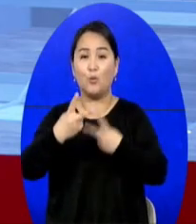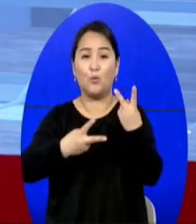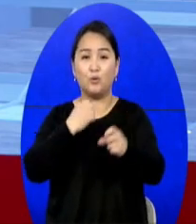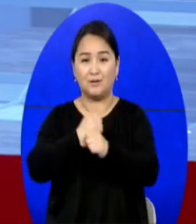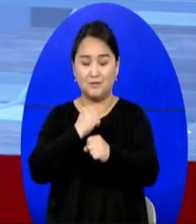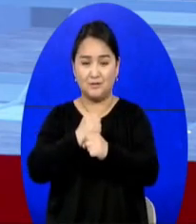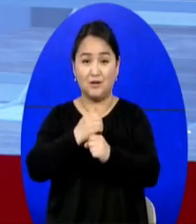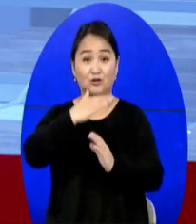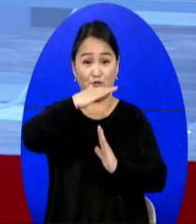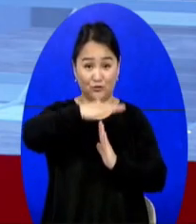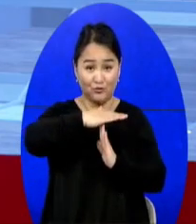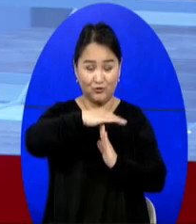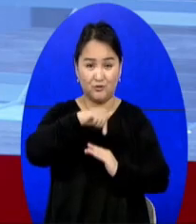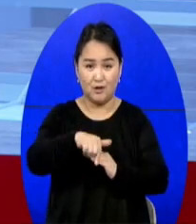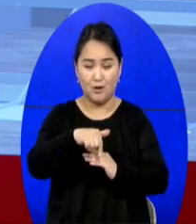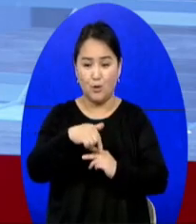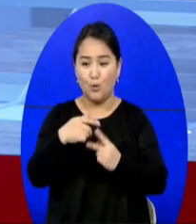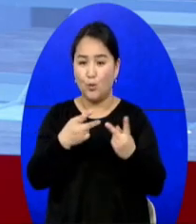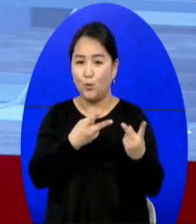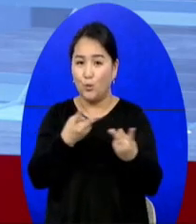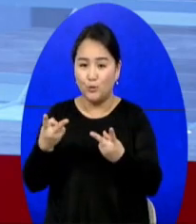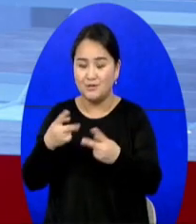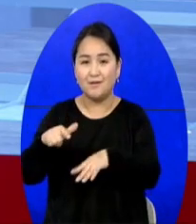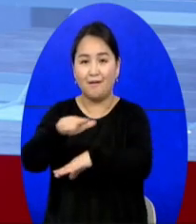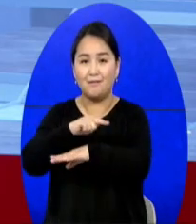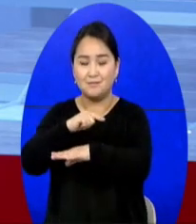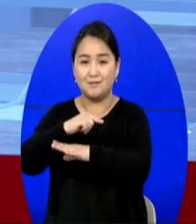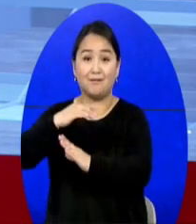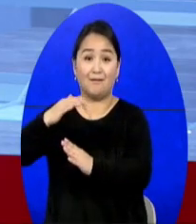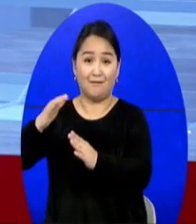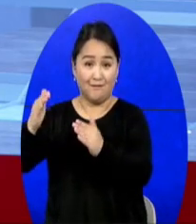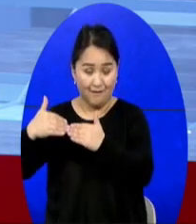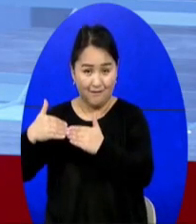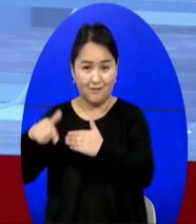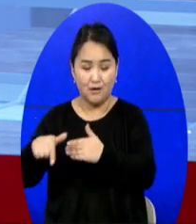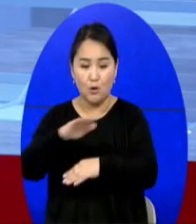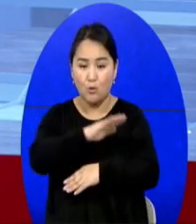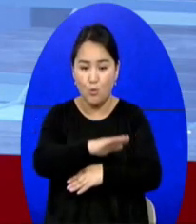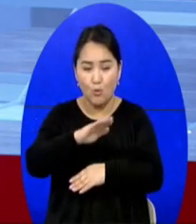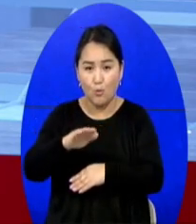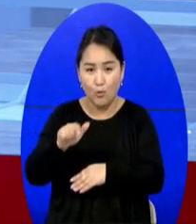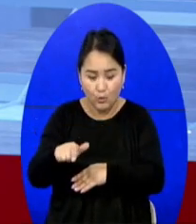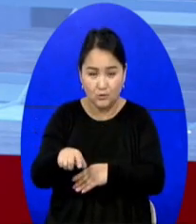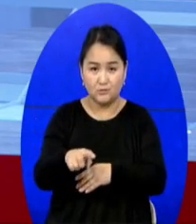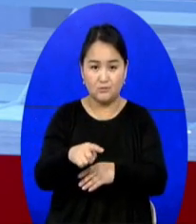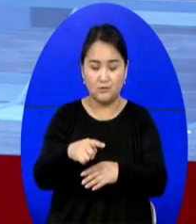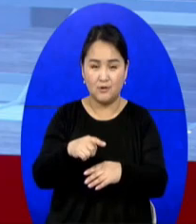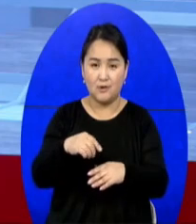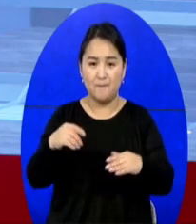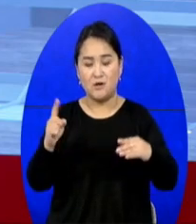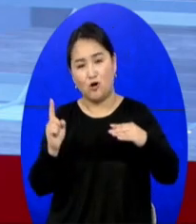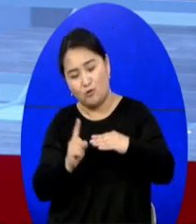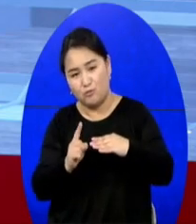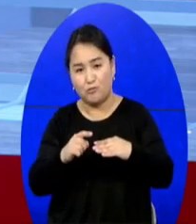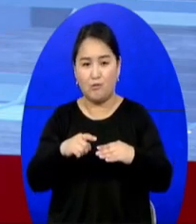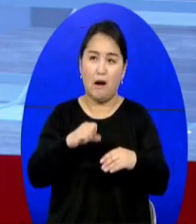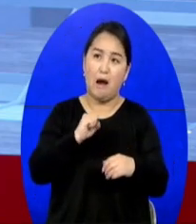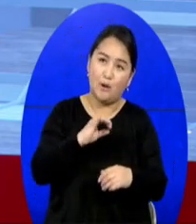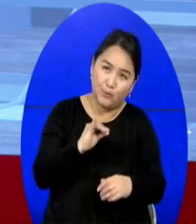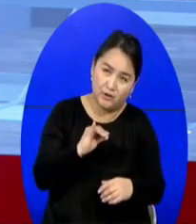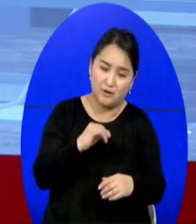газруудыг хаах шийдвэр гарсан. Үүнтэй холбоотой хүүхэд гэмтэж бэртэх ахуй осол 40 хувиар буураад байна. Энэ бол эцэг эхчүүд